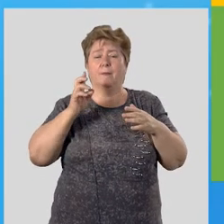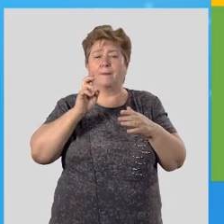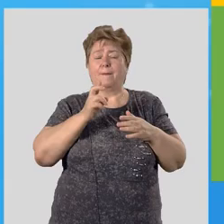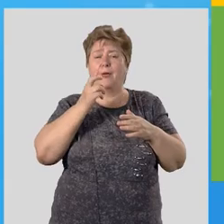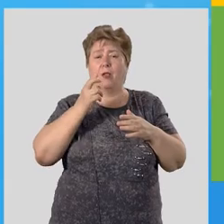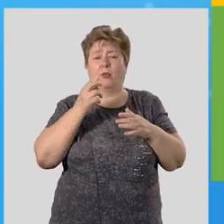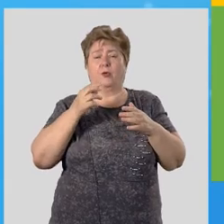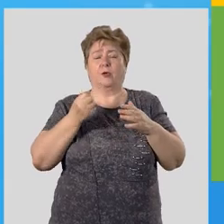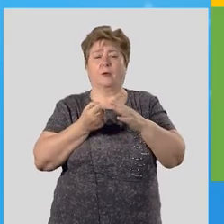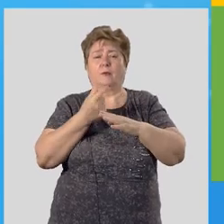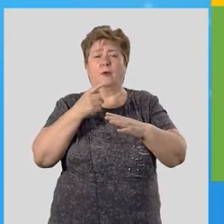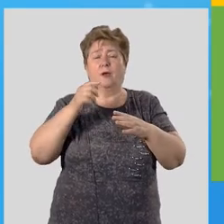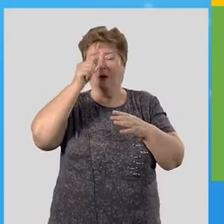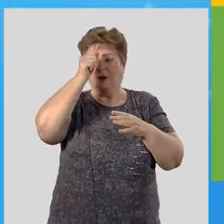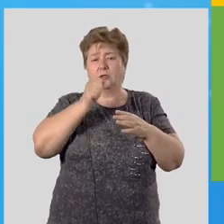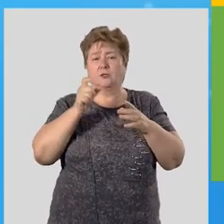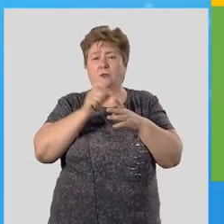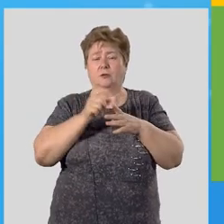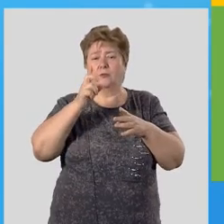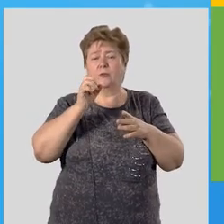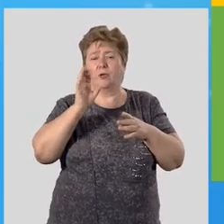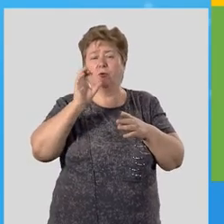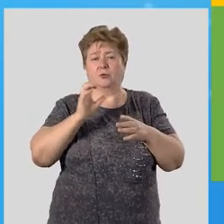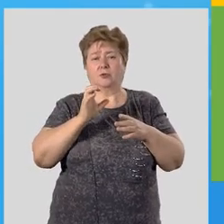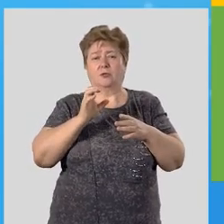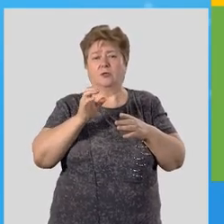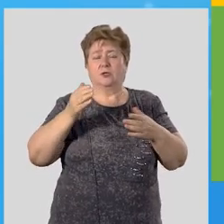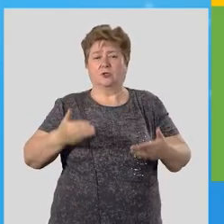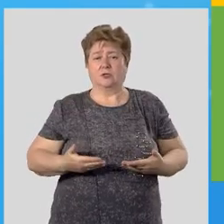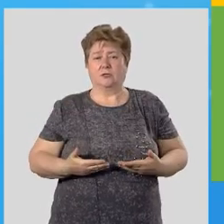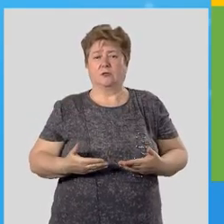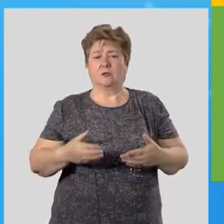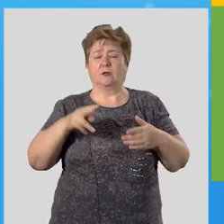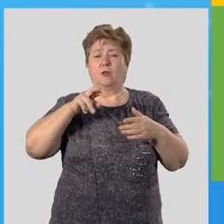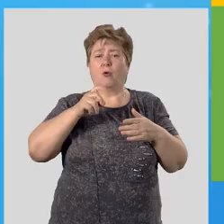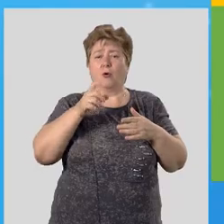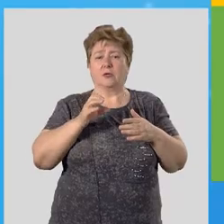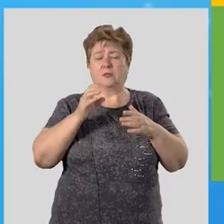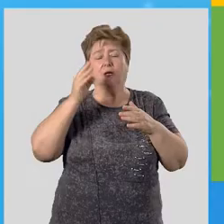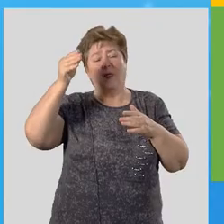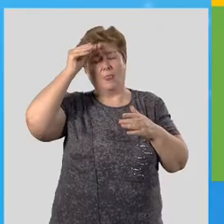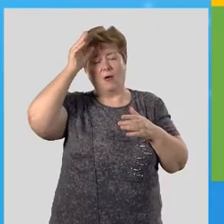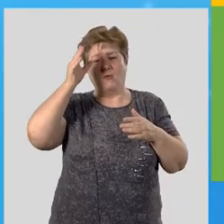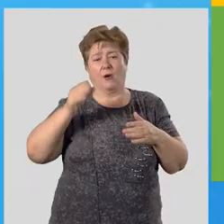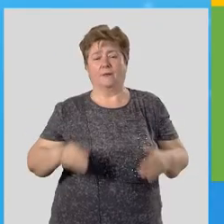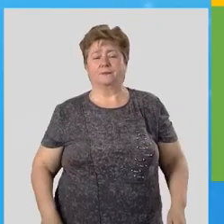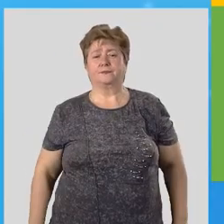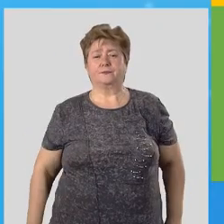Биология происходит от греческих слов «биос» – «жизнь», «логос» – «наука».